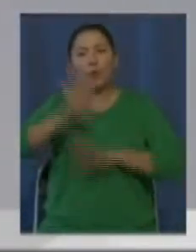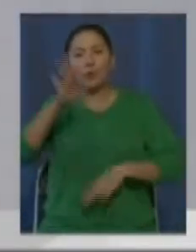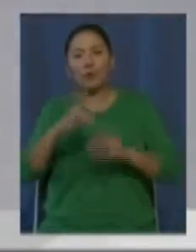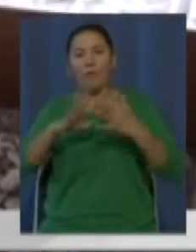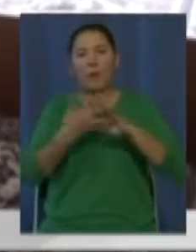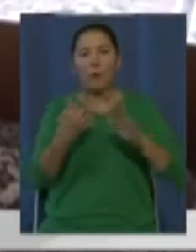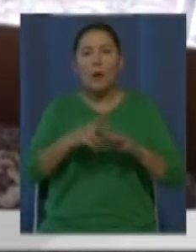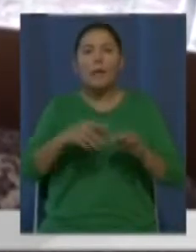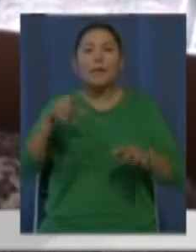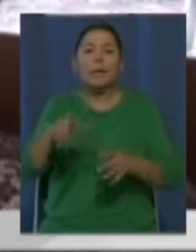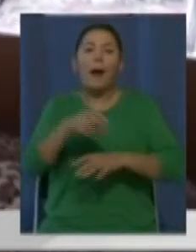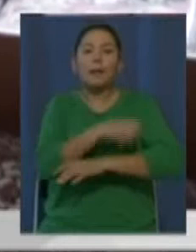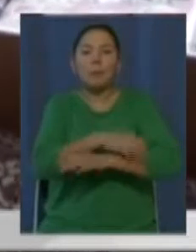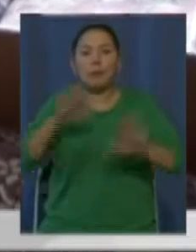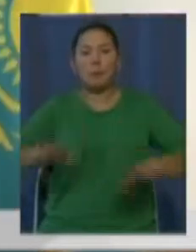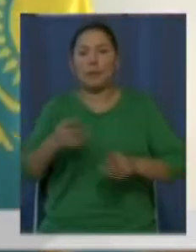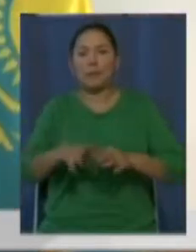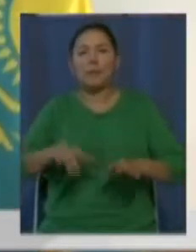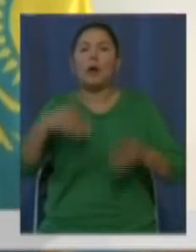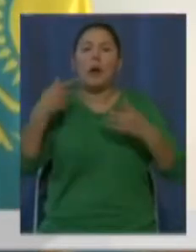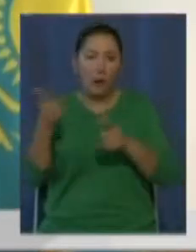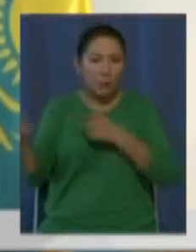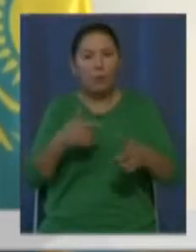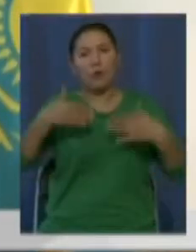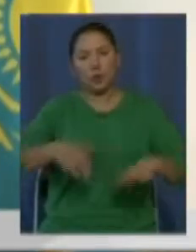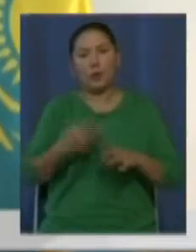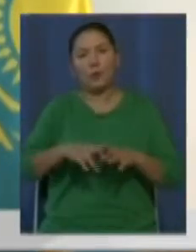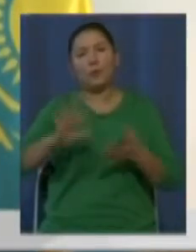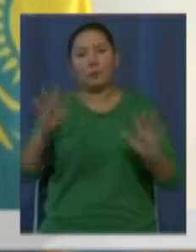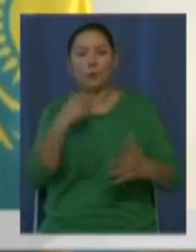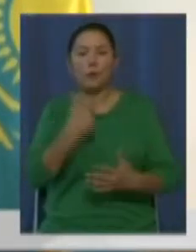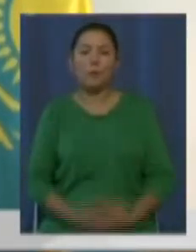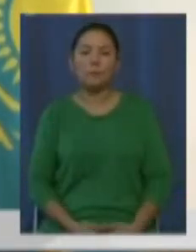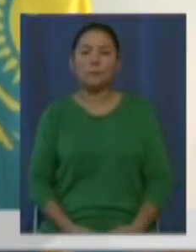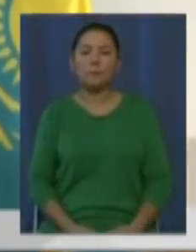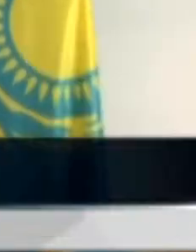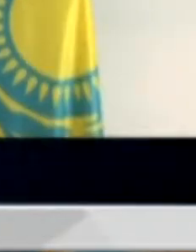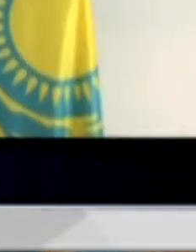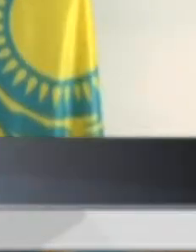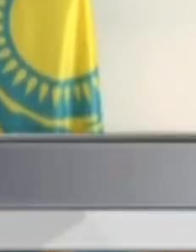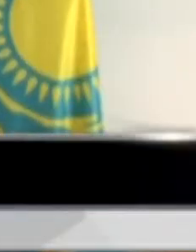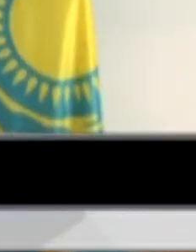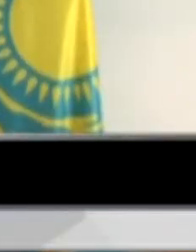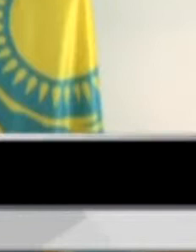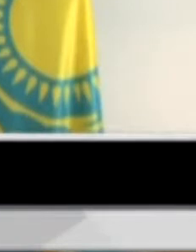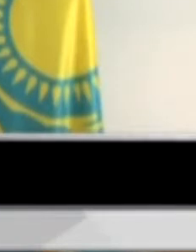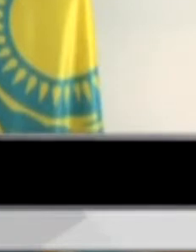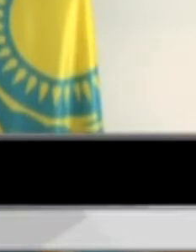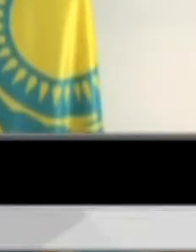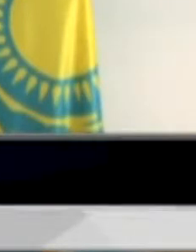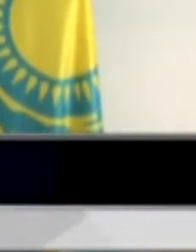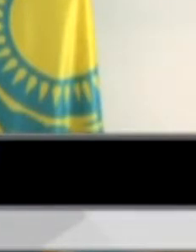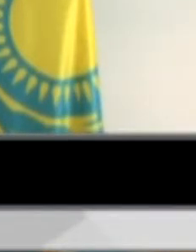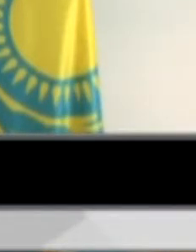15 тұрғын тұрақты жұмыспен қамтылып отыр. Қазір ауылымыздағы барлық балабақша жасына дейінгі балалар тәрбиелену